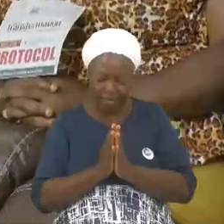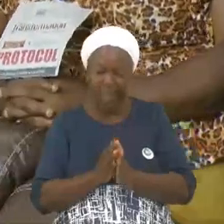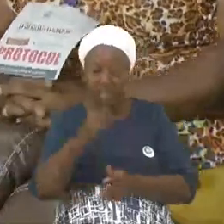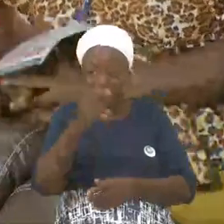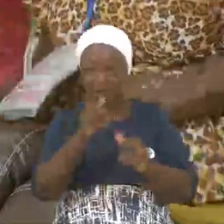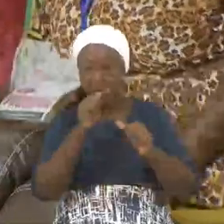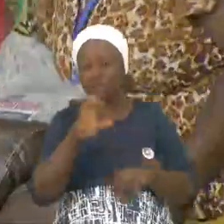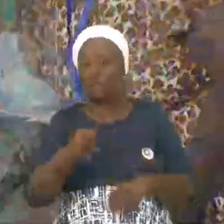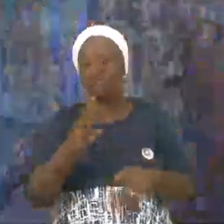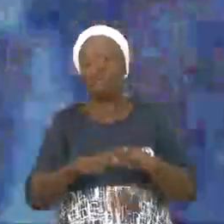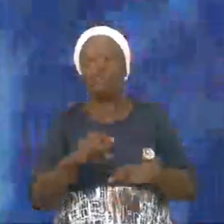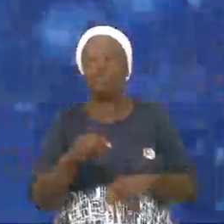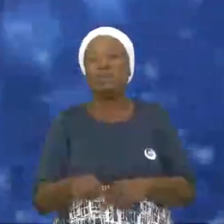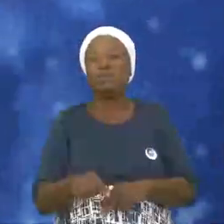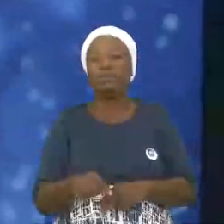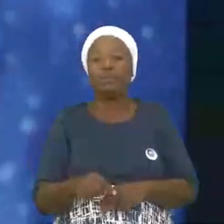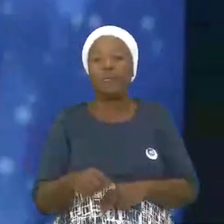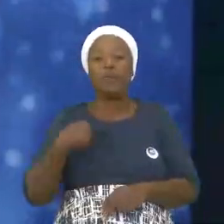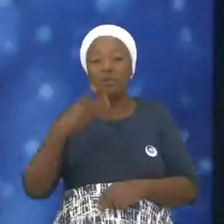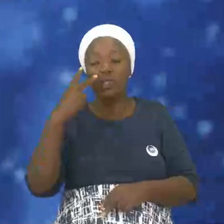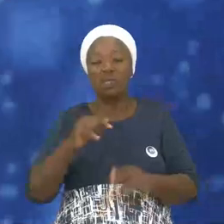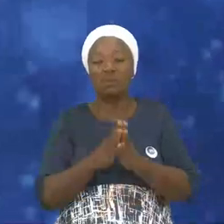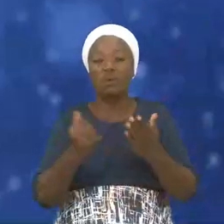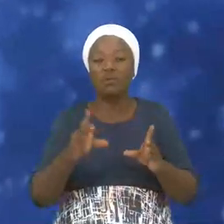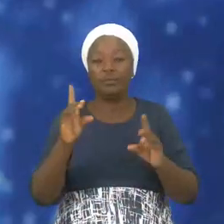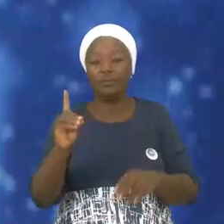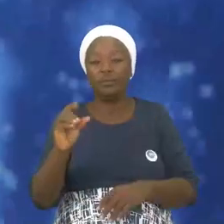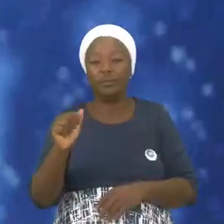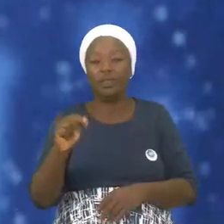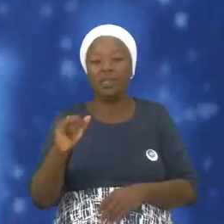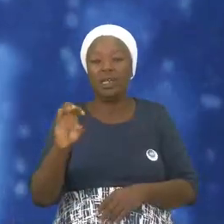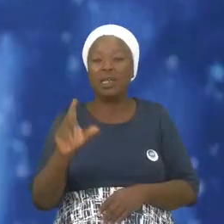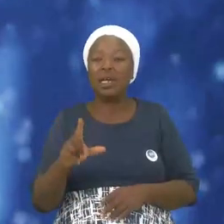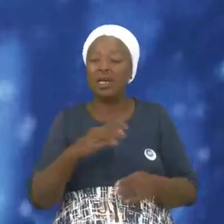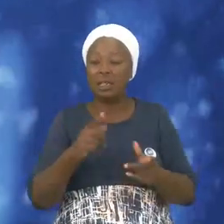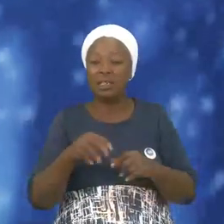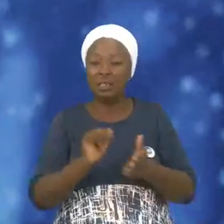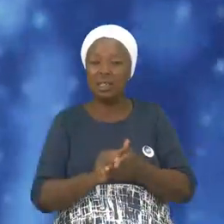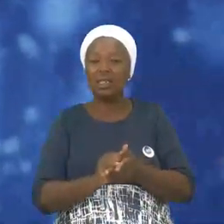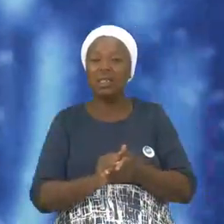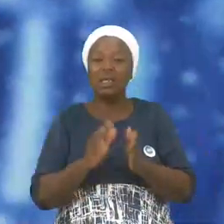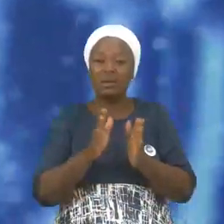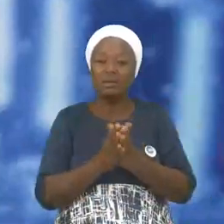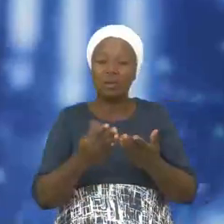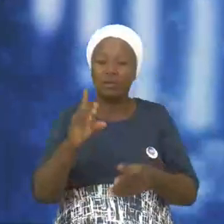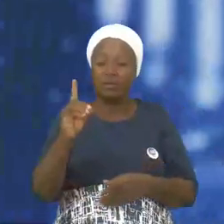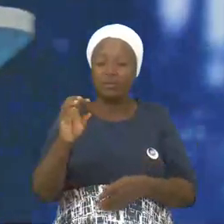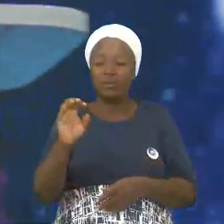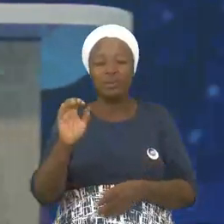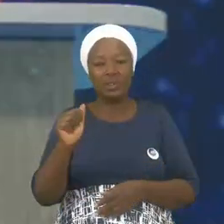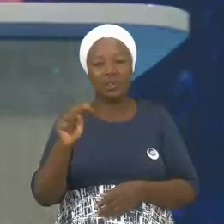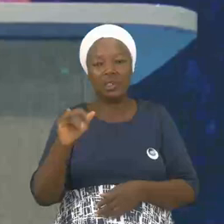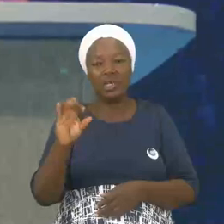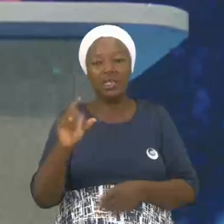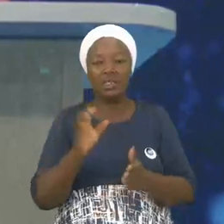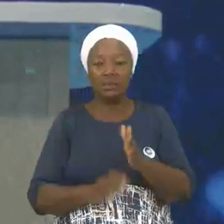nous prions. Que Dieu vous bénisse. Pouvez vous asseoir. Nous sommes toujours dans le livre de Daniel. Et en